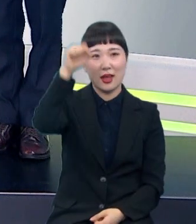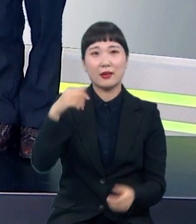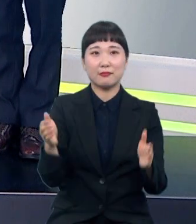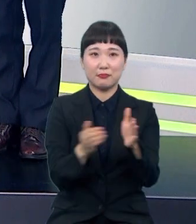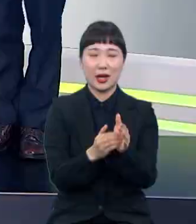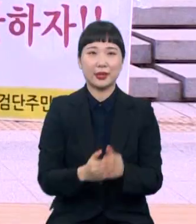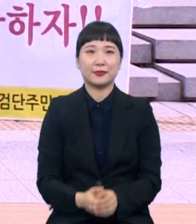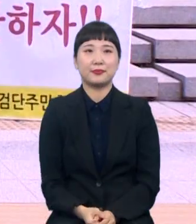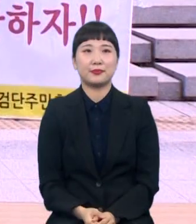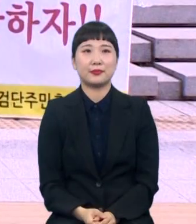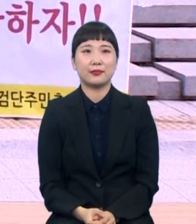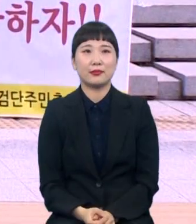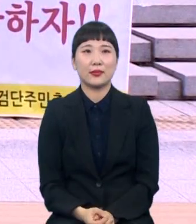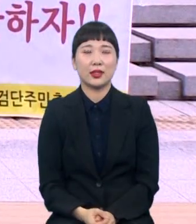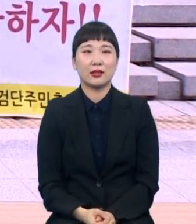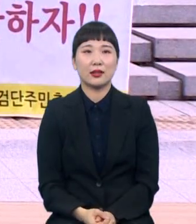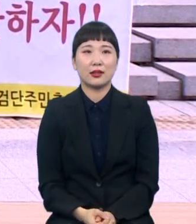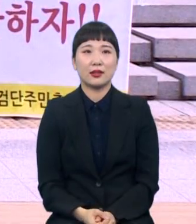보도입니다.